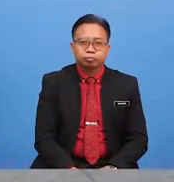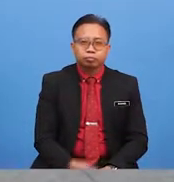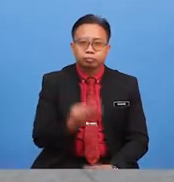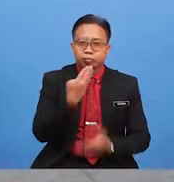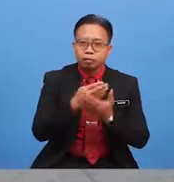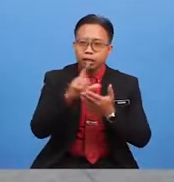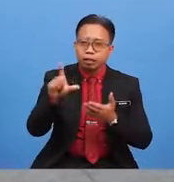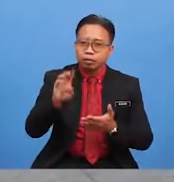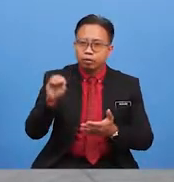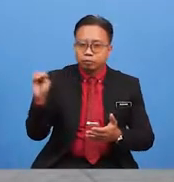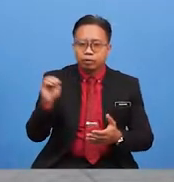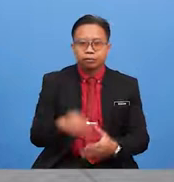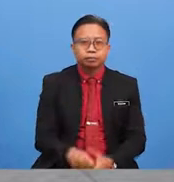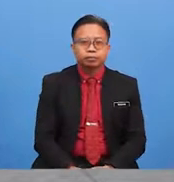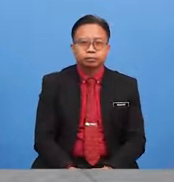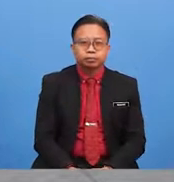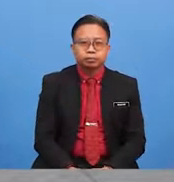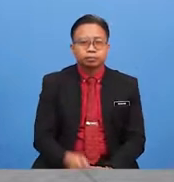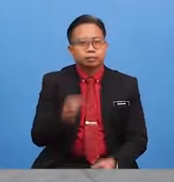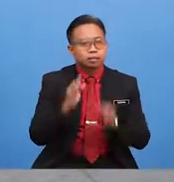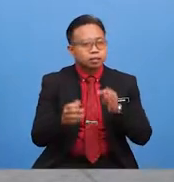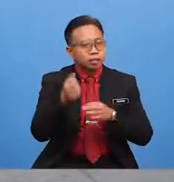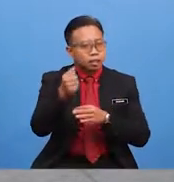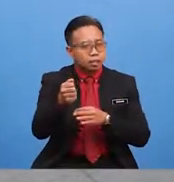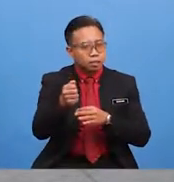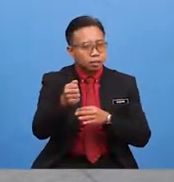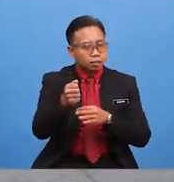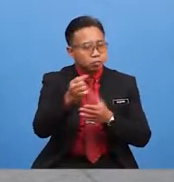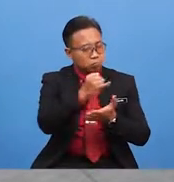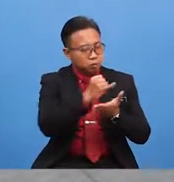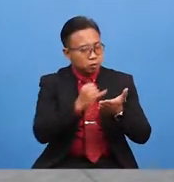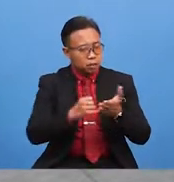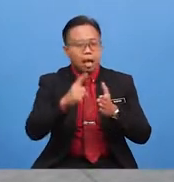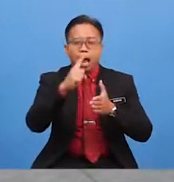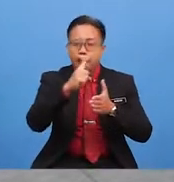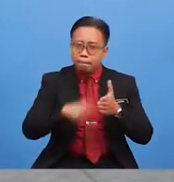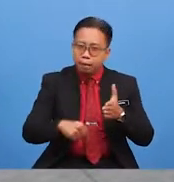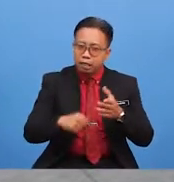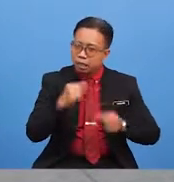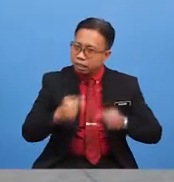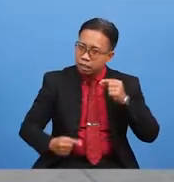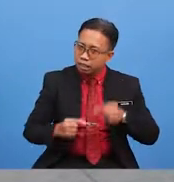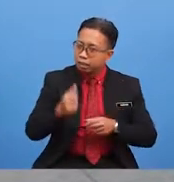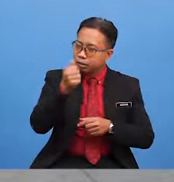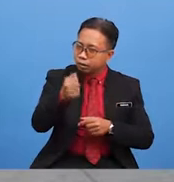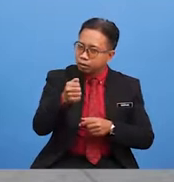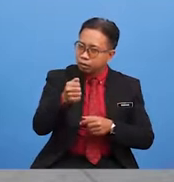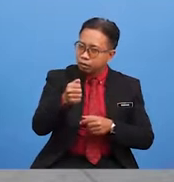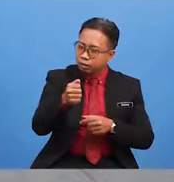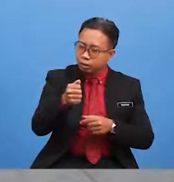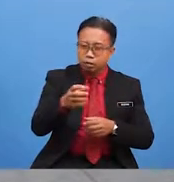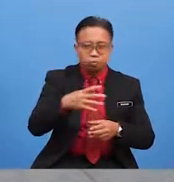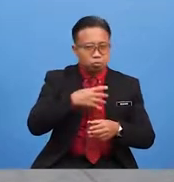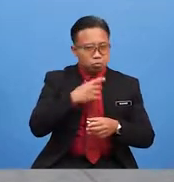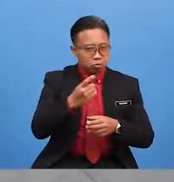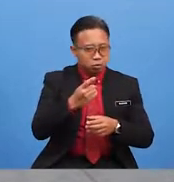Baiklah murid-murid, jika anda sebagai pelukis, apakah aliran dan gaya serta pelukis yang anda